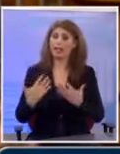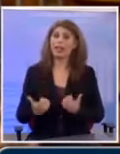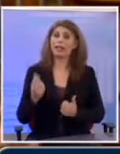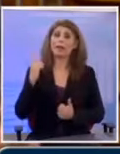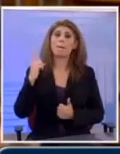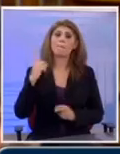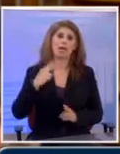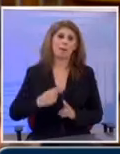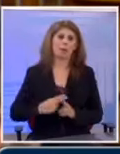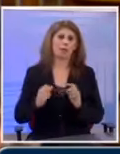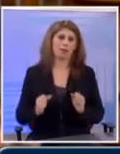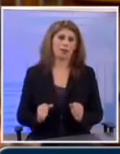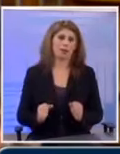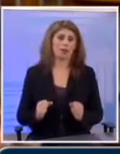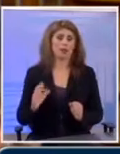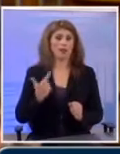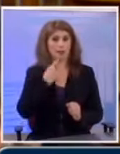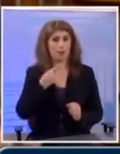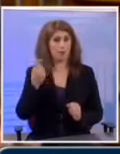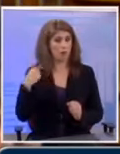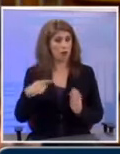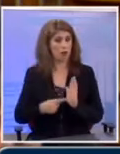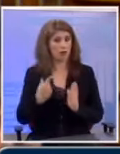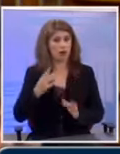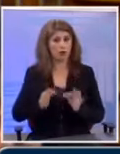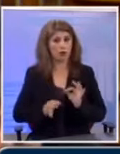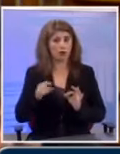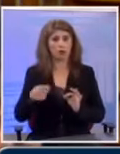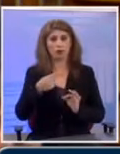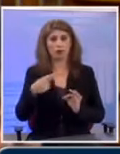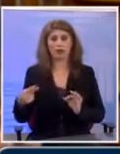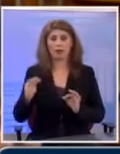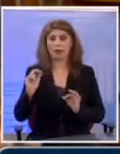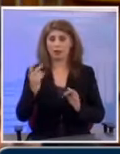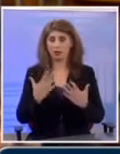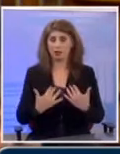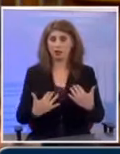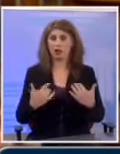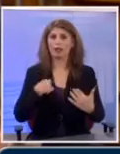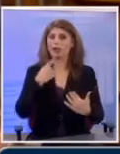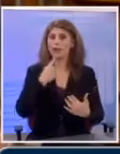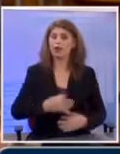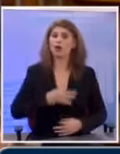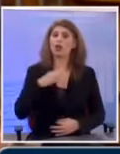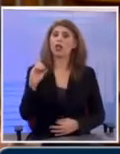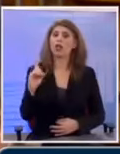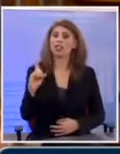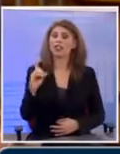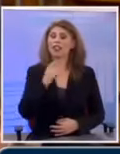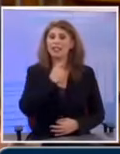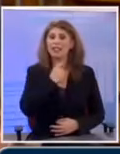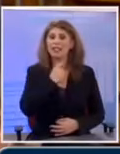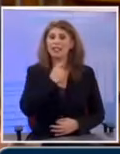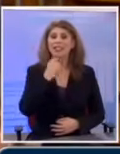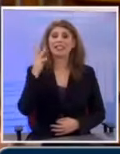μία επίσημη θέση. Διότι την προηγούμενη φορά που συζητήσαμε αυτό το θέμα στο Εθνικό Κοινοβούλιο και μίλησε ο κύριος Δένδιας, χρειάστηκε να